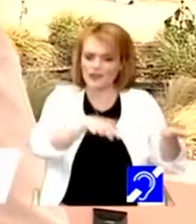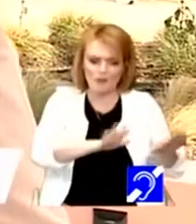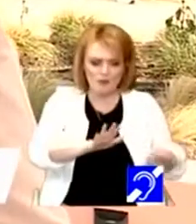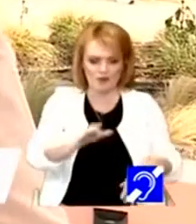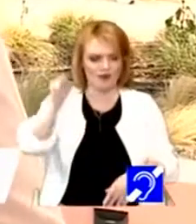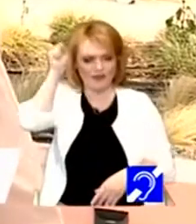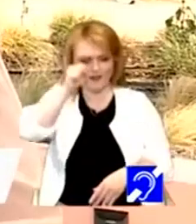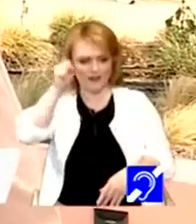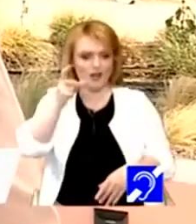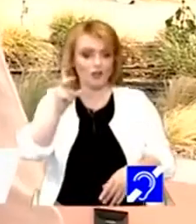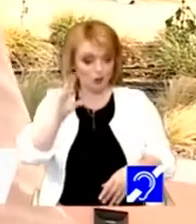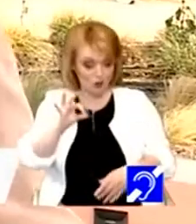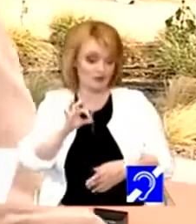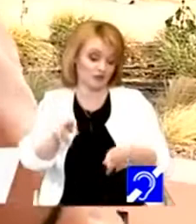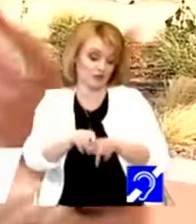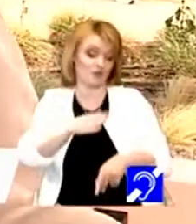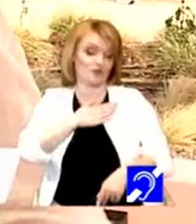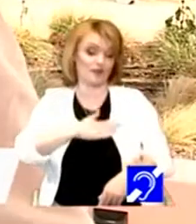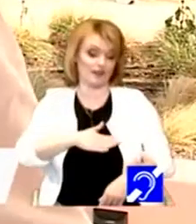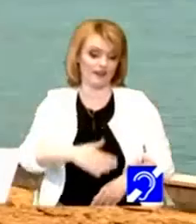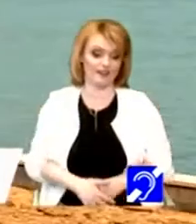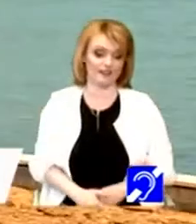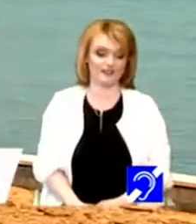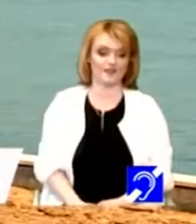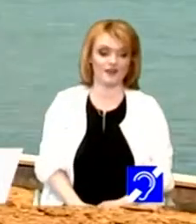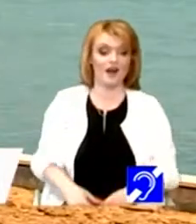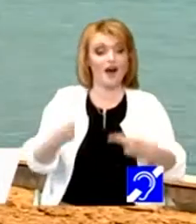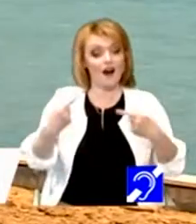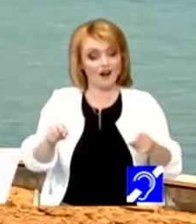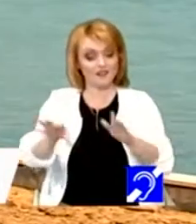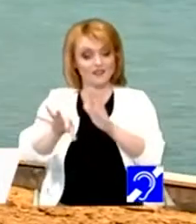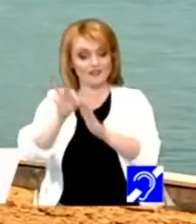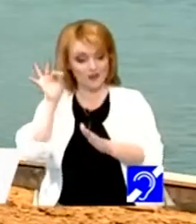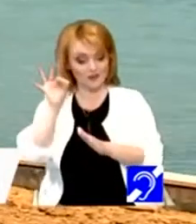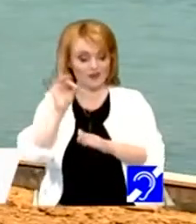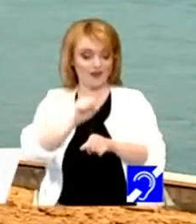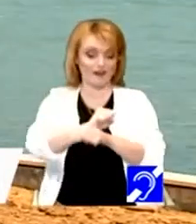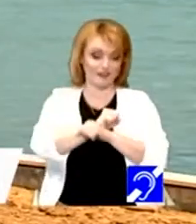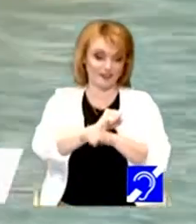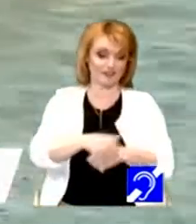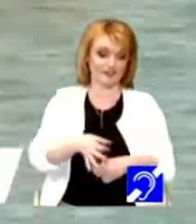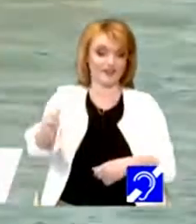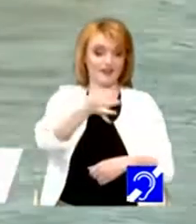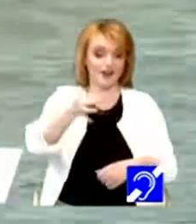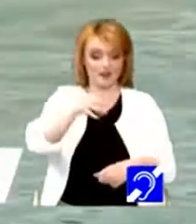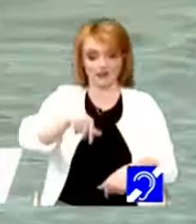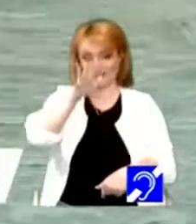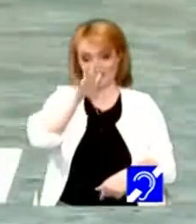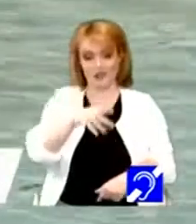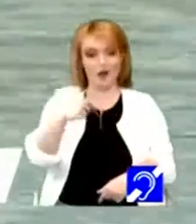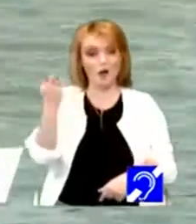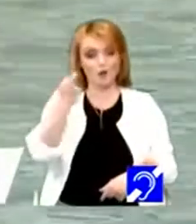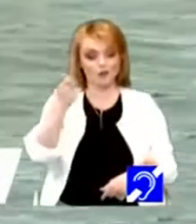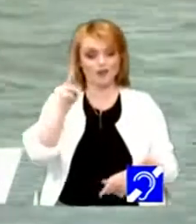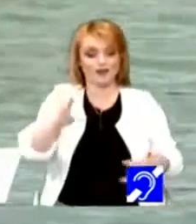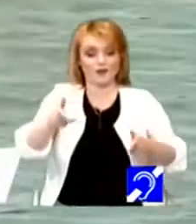альтернатива того отдыха, который предоставляется на сегодня в городе. Alții au ales să facă plajă pe malul unui lac din Chișinău. Puțini însă